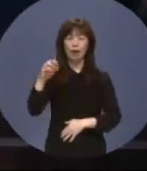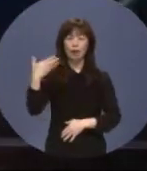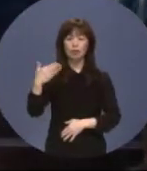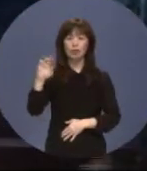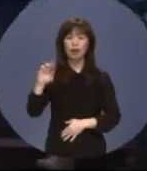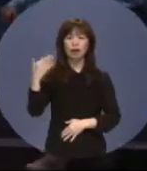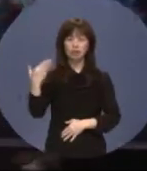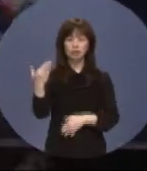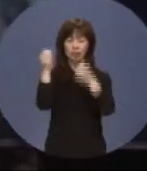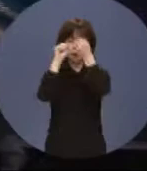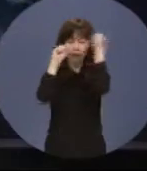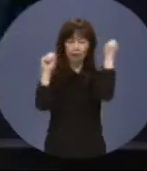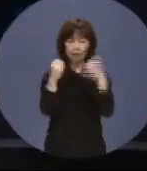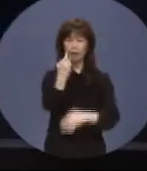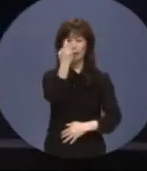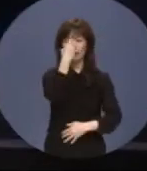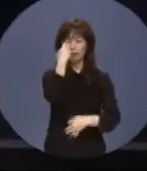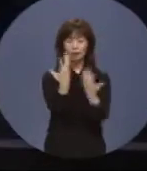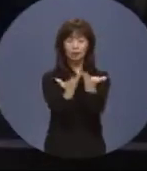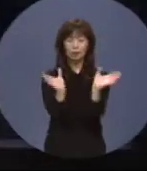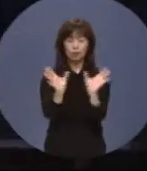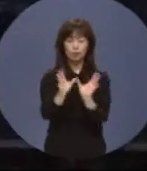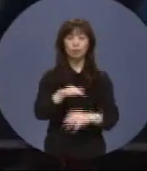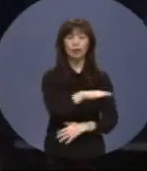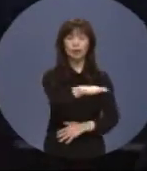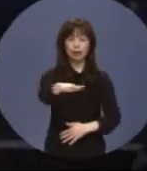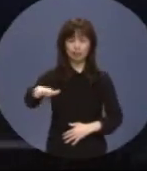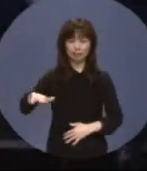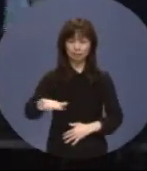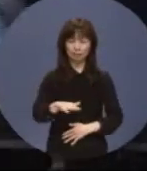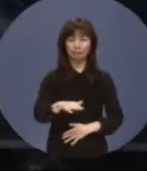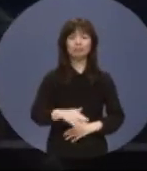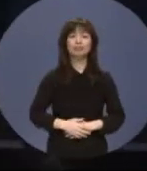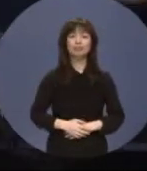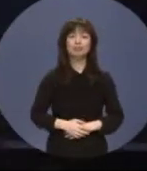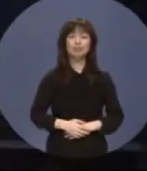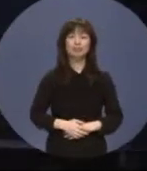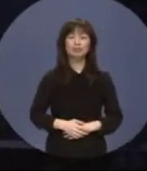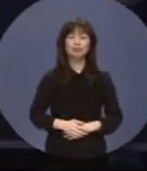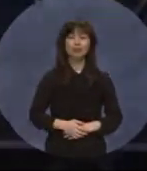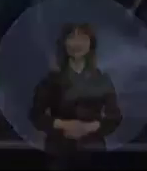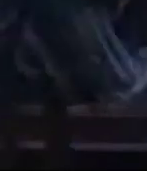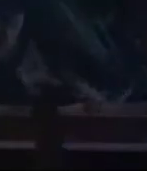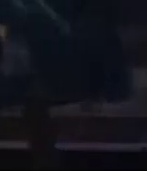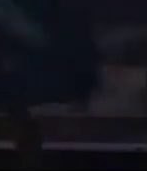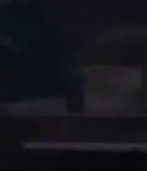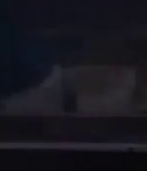皆さんです。